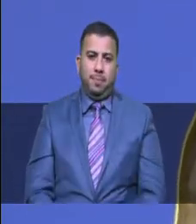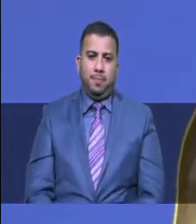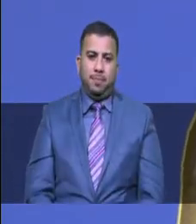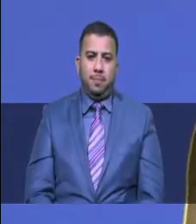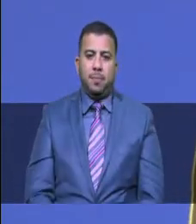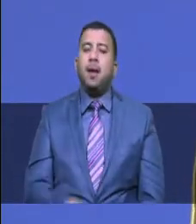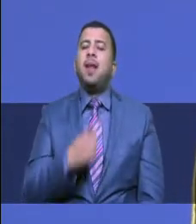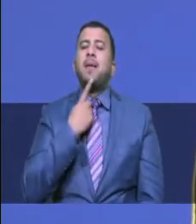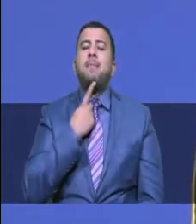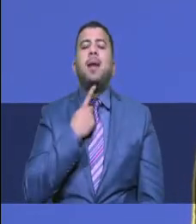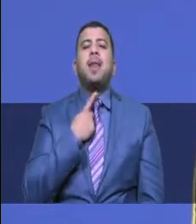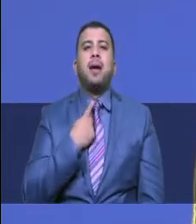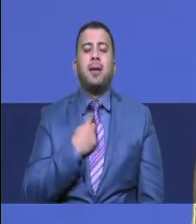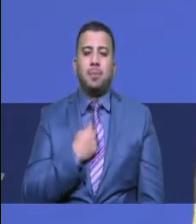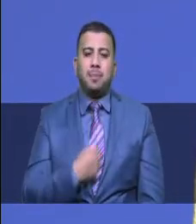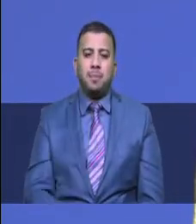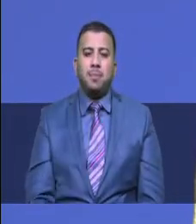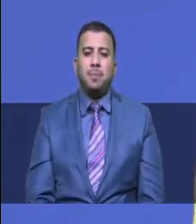نتمنى